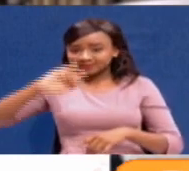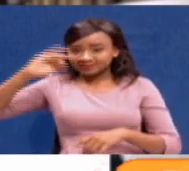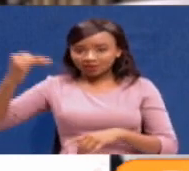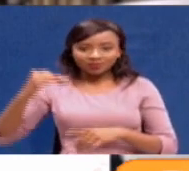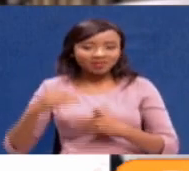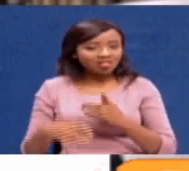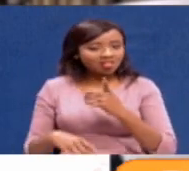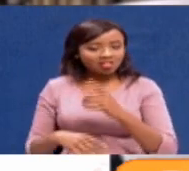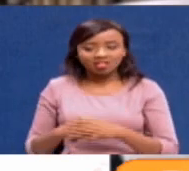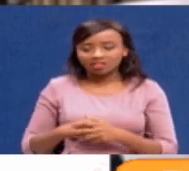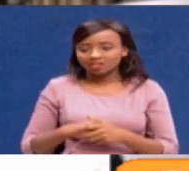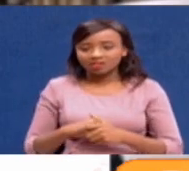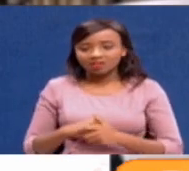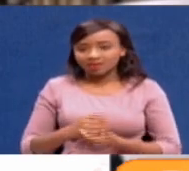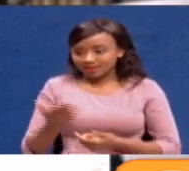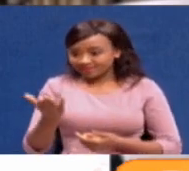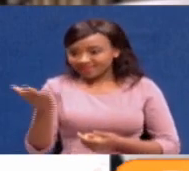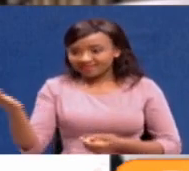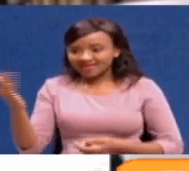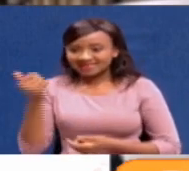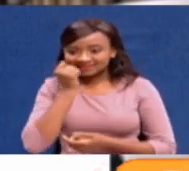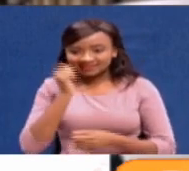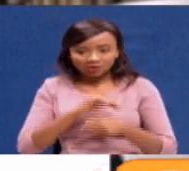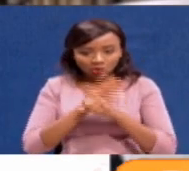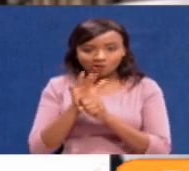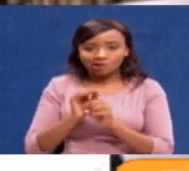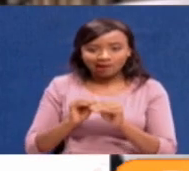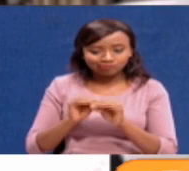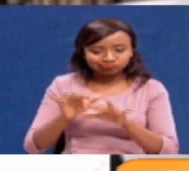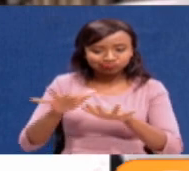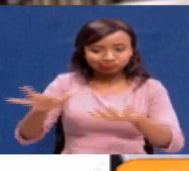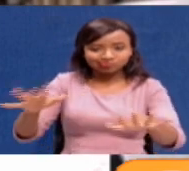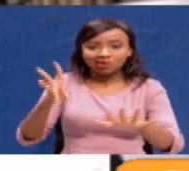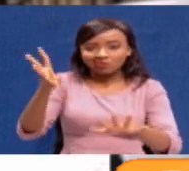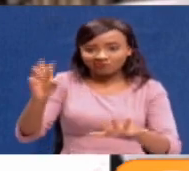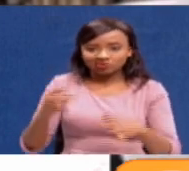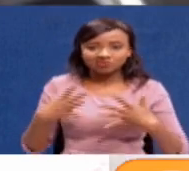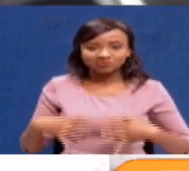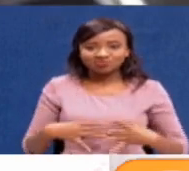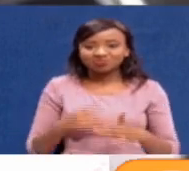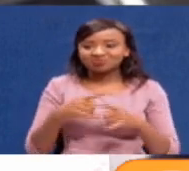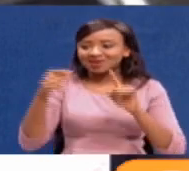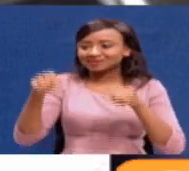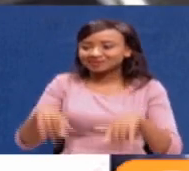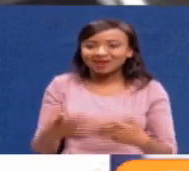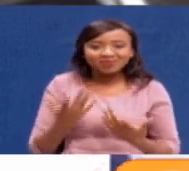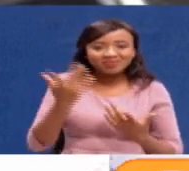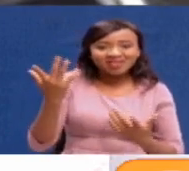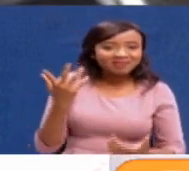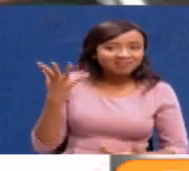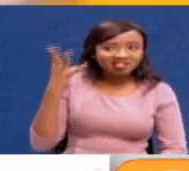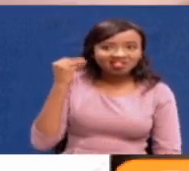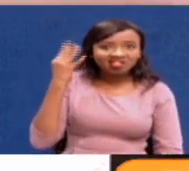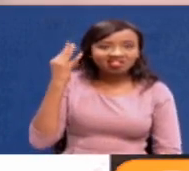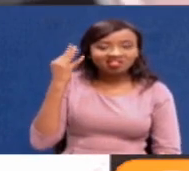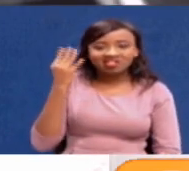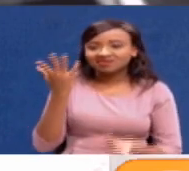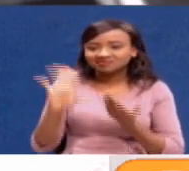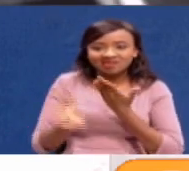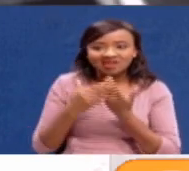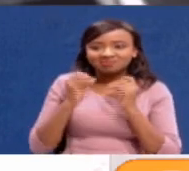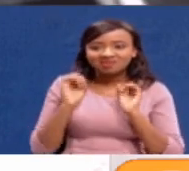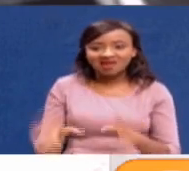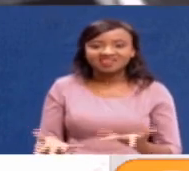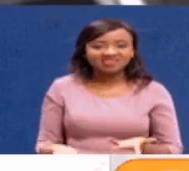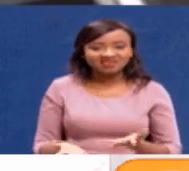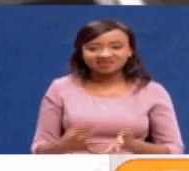vya habari katika siku za hivi karibuni, ila sasa imekuwa ni sawa na sikio la kufa lisikii dawa kutokana na ongezeko la msambao wa